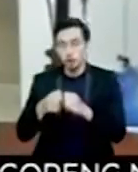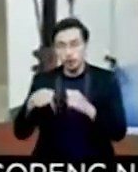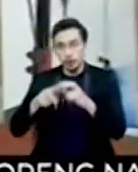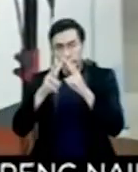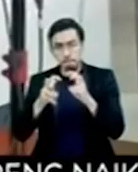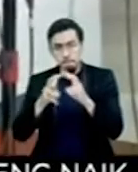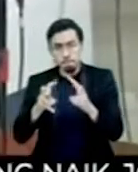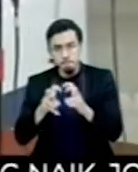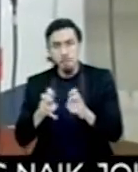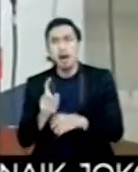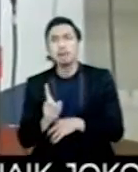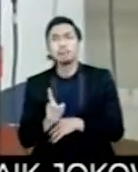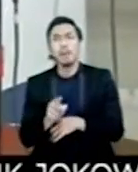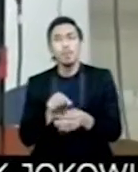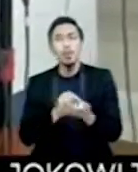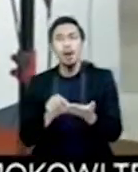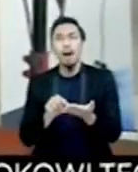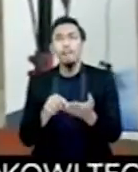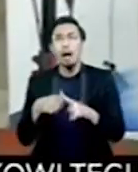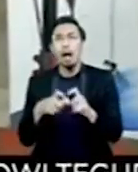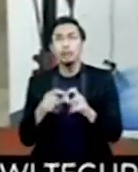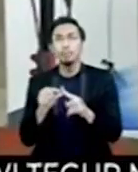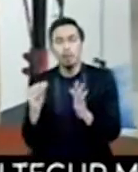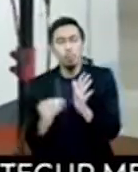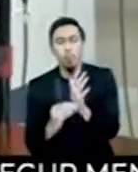KSP jadi Jakarta tim liputan English melaporkan